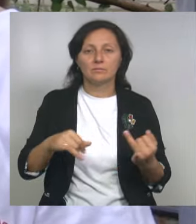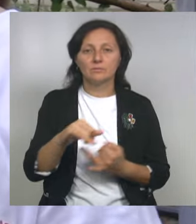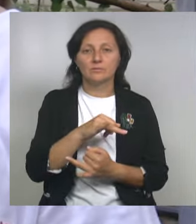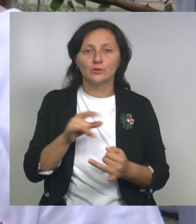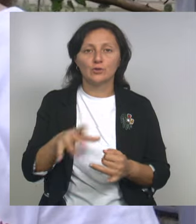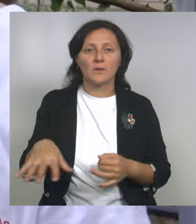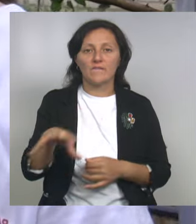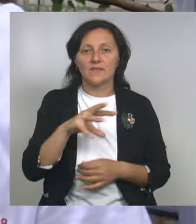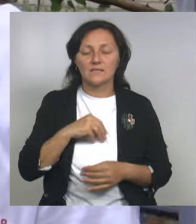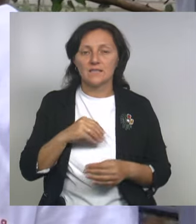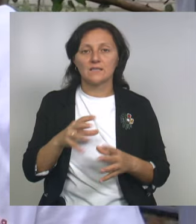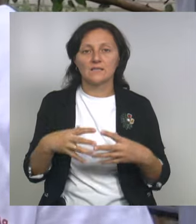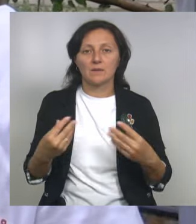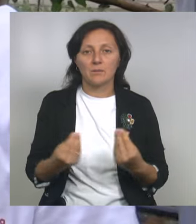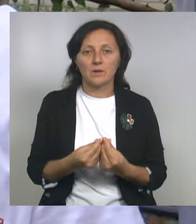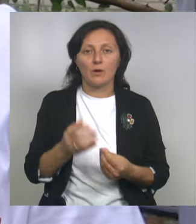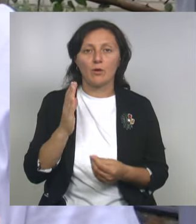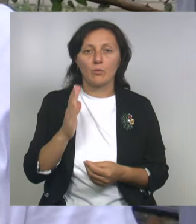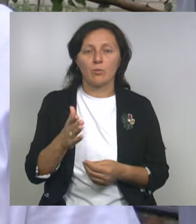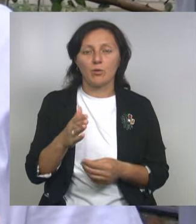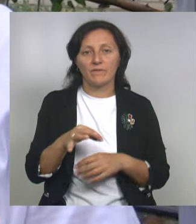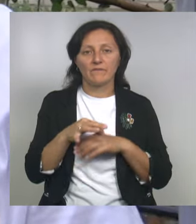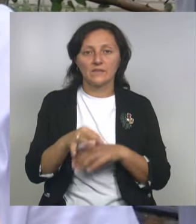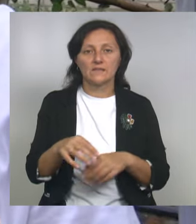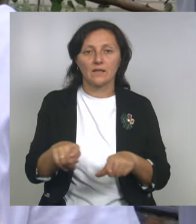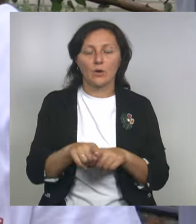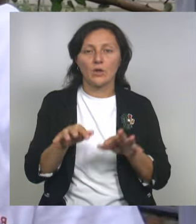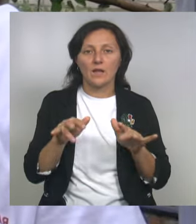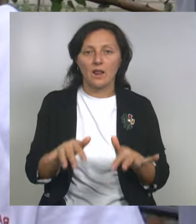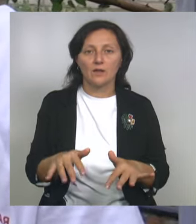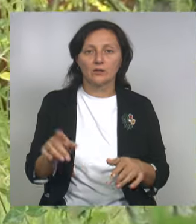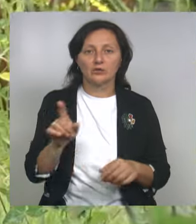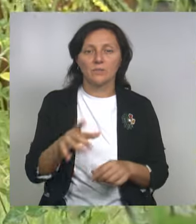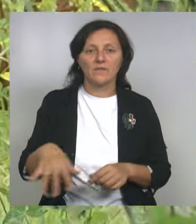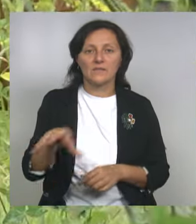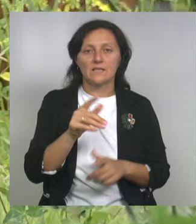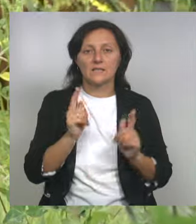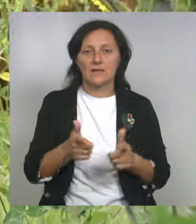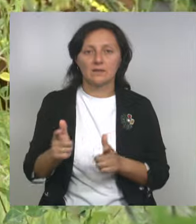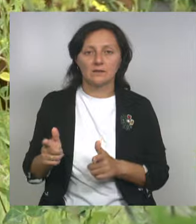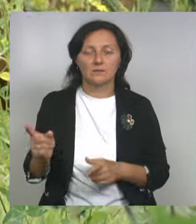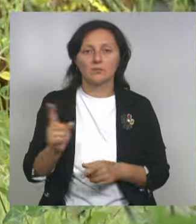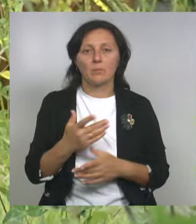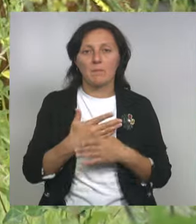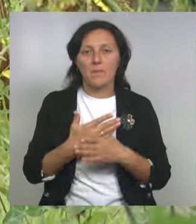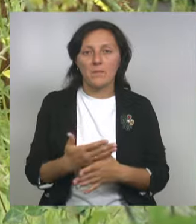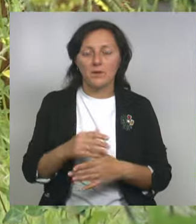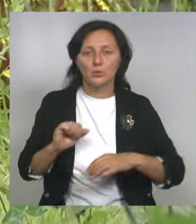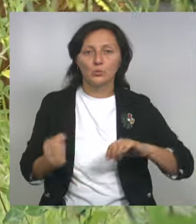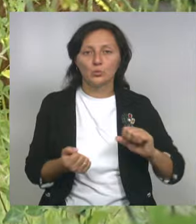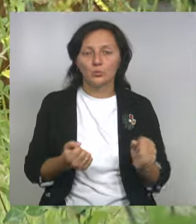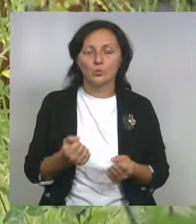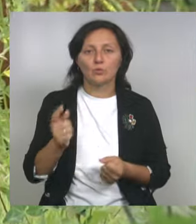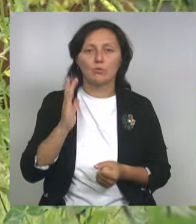всей семьей, что будет вести вот такое вот дело, что как все согласились, что вот помогать, что и